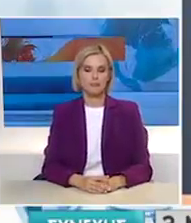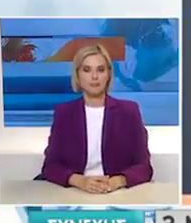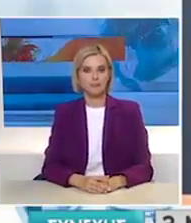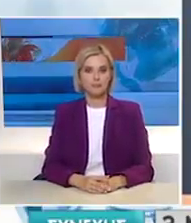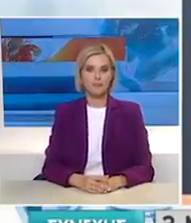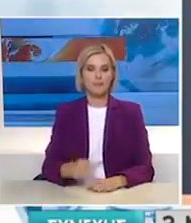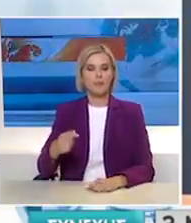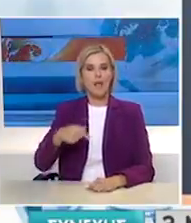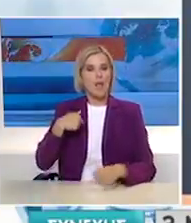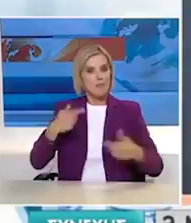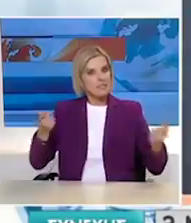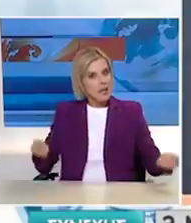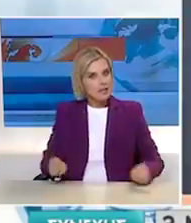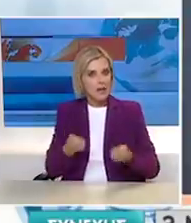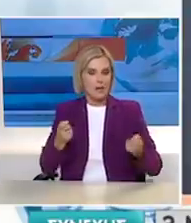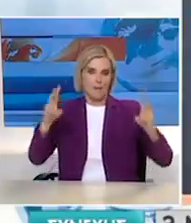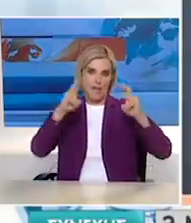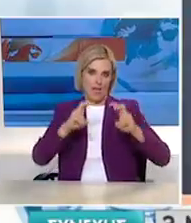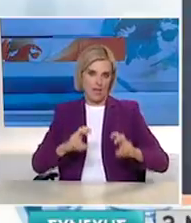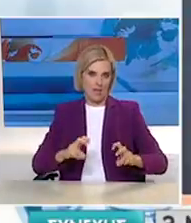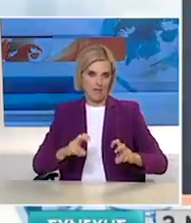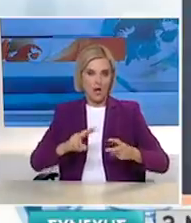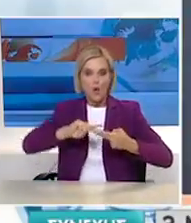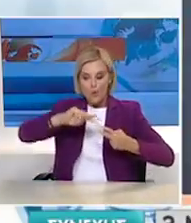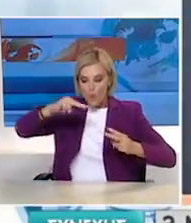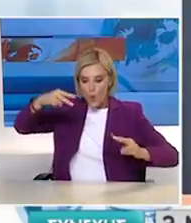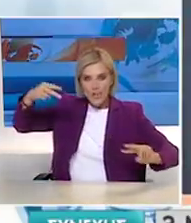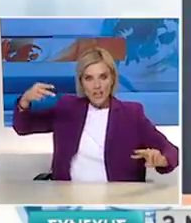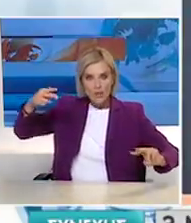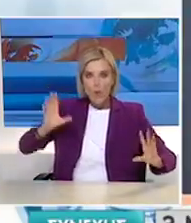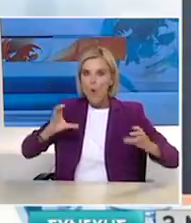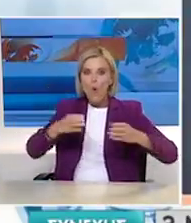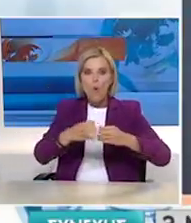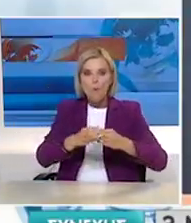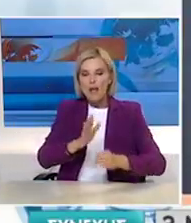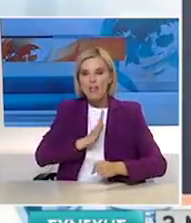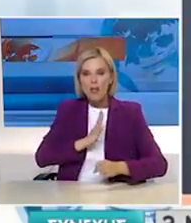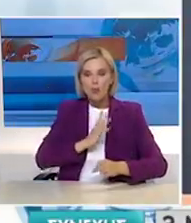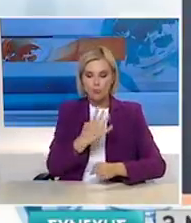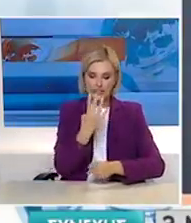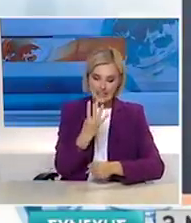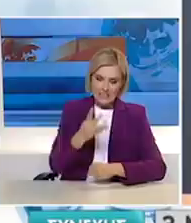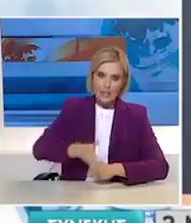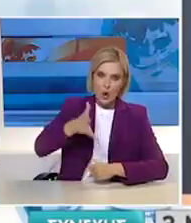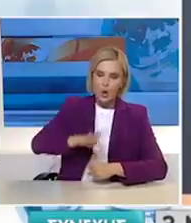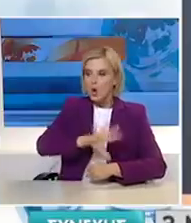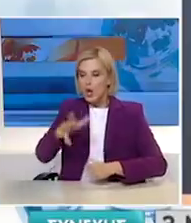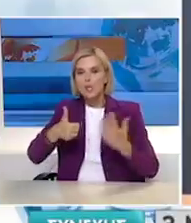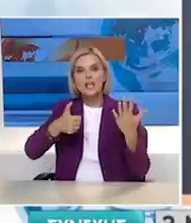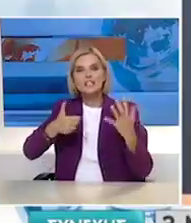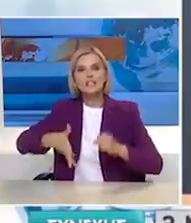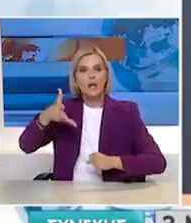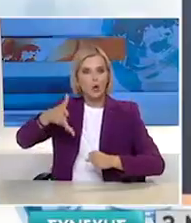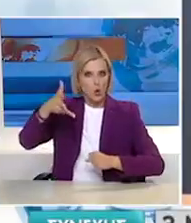4 έως 60 ετών, η χαμηλότερη έκφραση του γονιδίου για την παραγωγή αυτού του ενζήμου ήταν στα μικρά παιδιά και προοδευτικά αύξανε